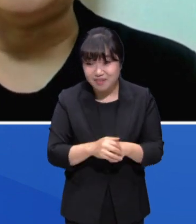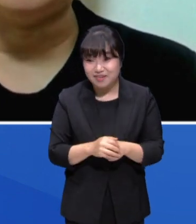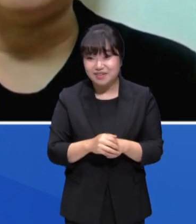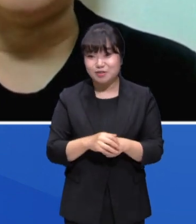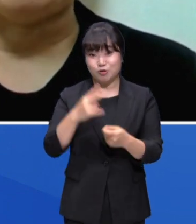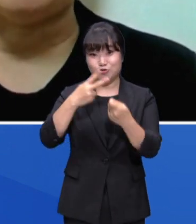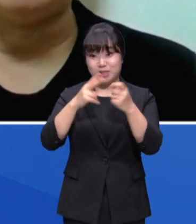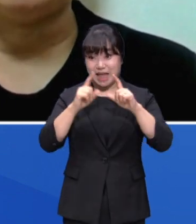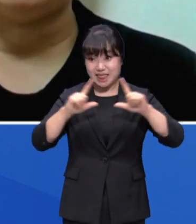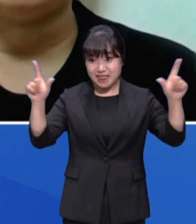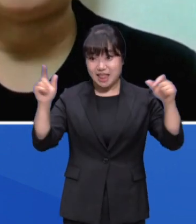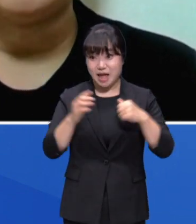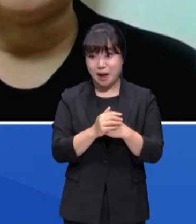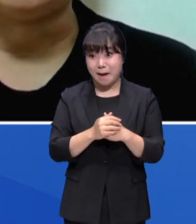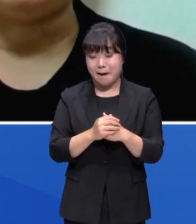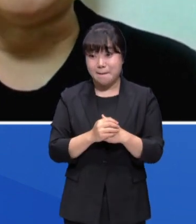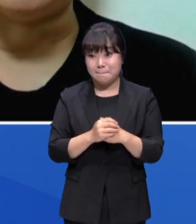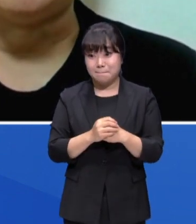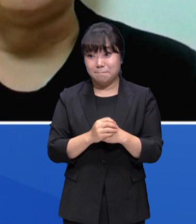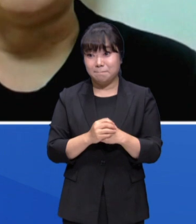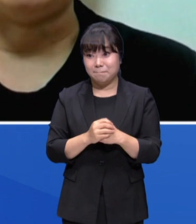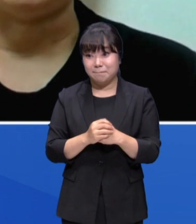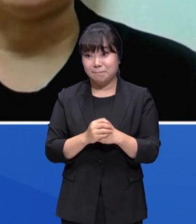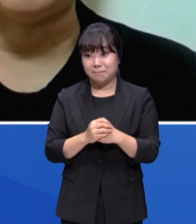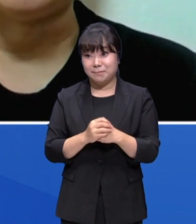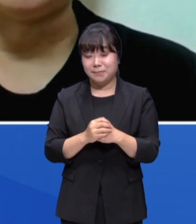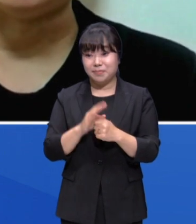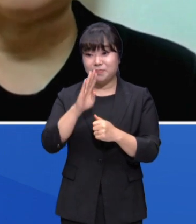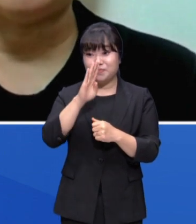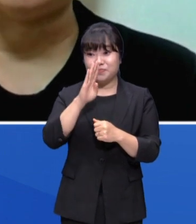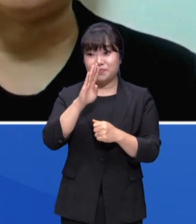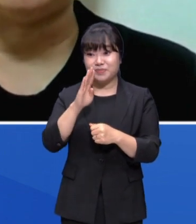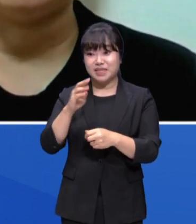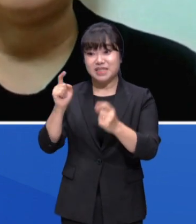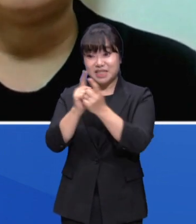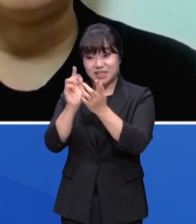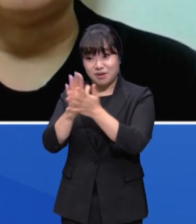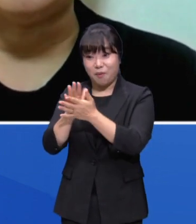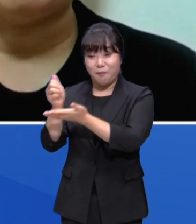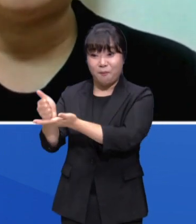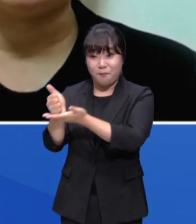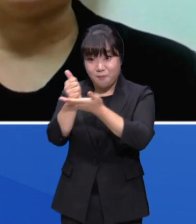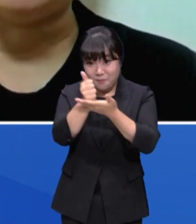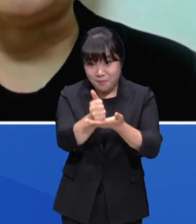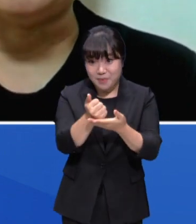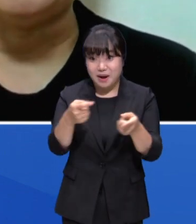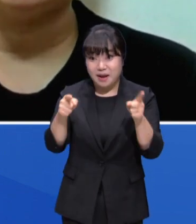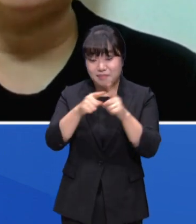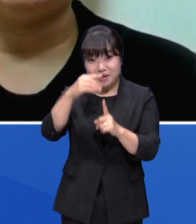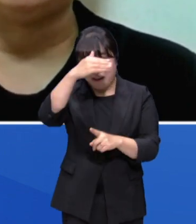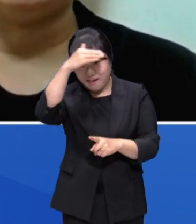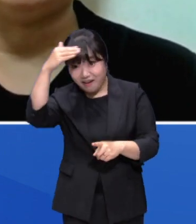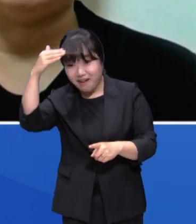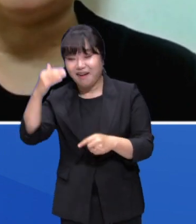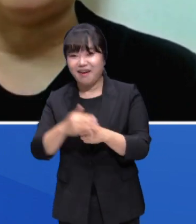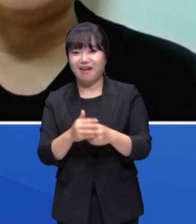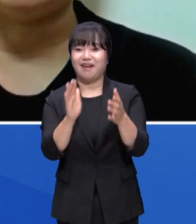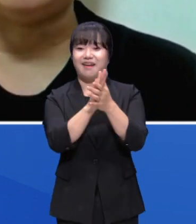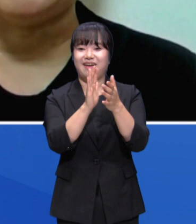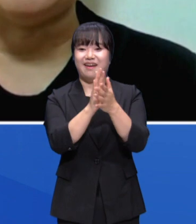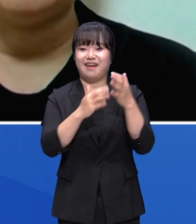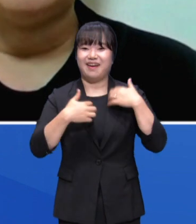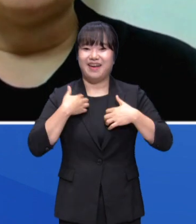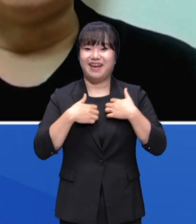되는 날에는 예, 박원주 선생님께서 예, 객석에 참여하셔서 예, 함께한 주민들한테 큰 웃음을